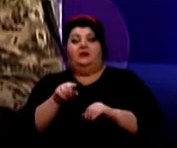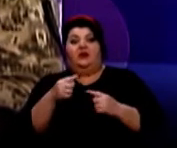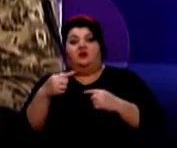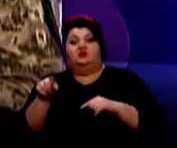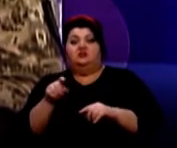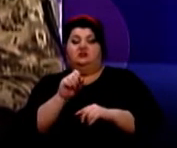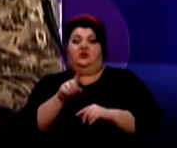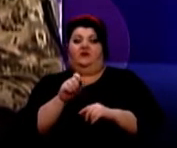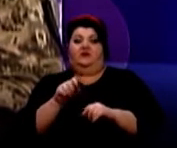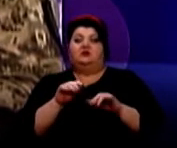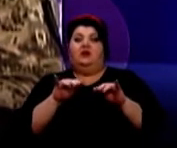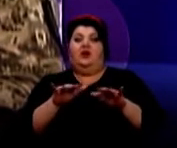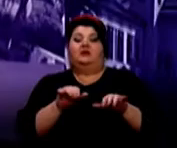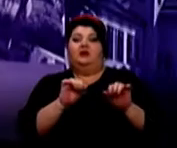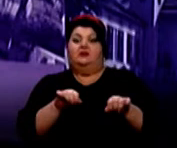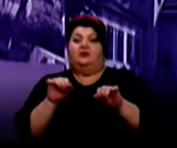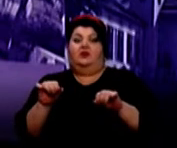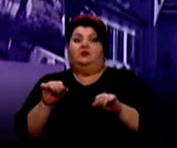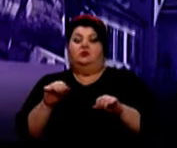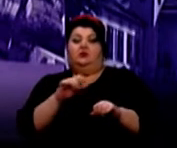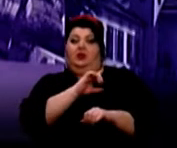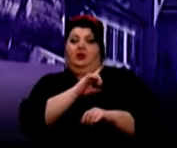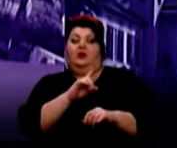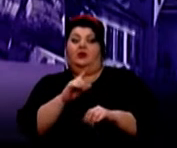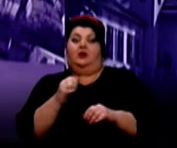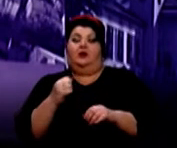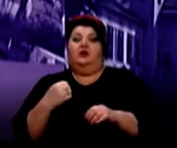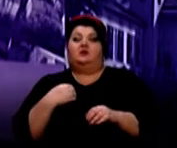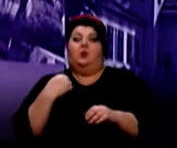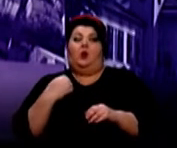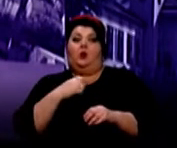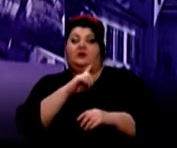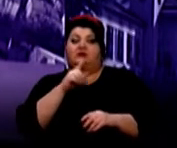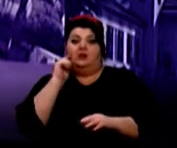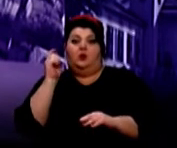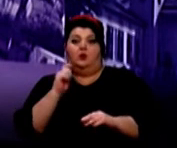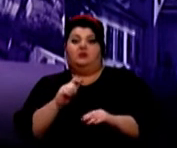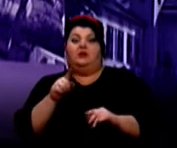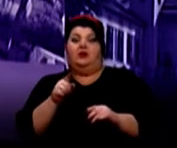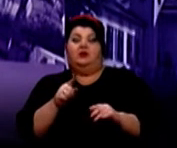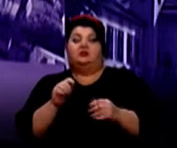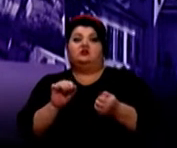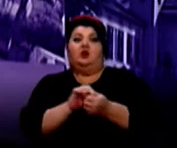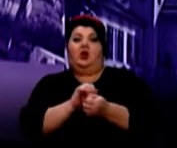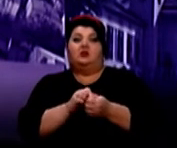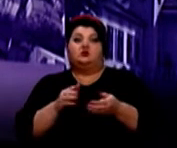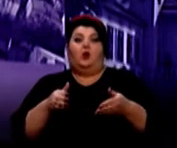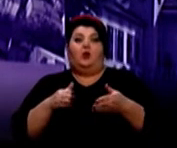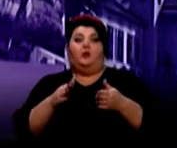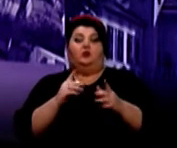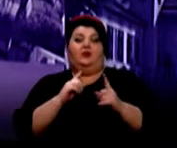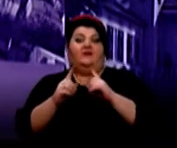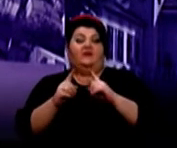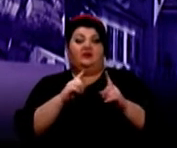функцій дієздатності Збройних сил України. Склад Збройних сил України – це сухопутні війська, повітряні сили,